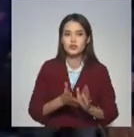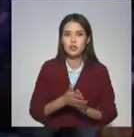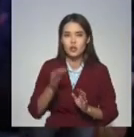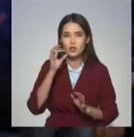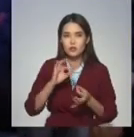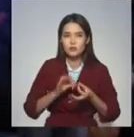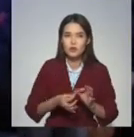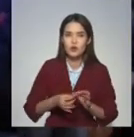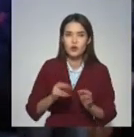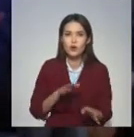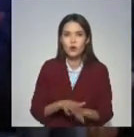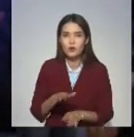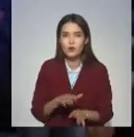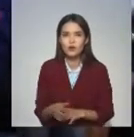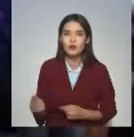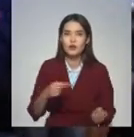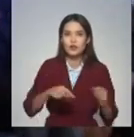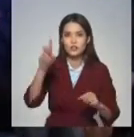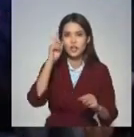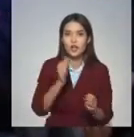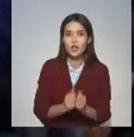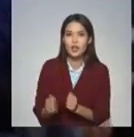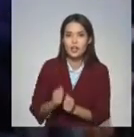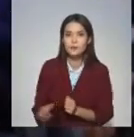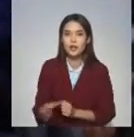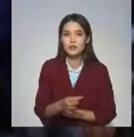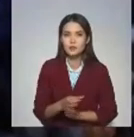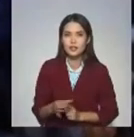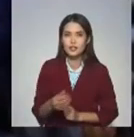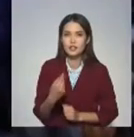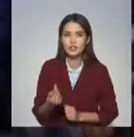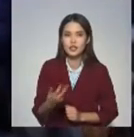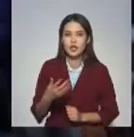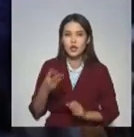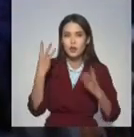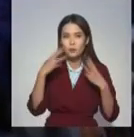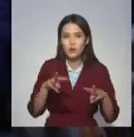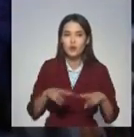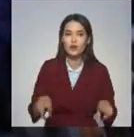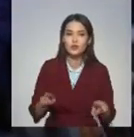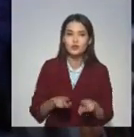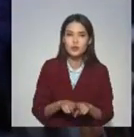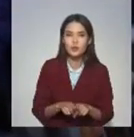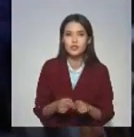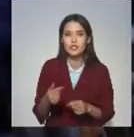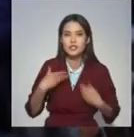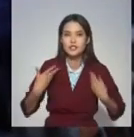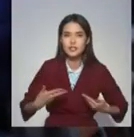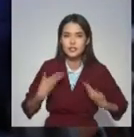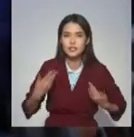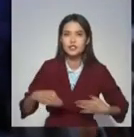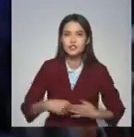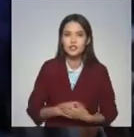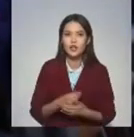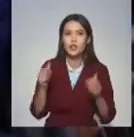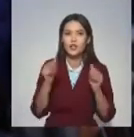органдармен бірлесе отыра еліміздің әрбір аймақтарында мобильді түрде жастарымызға кеңес беру арқылы, жаңа